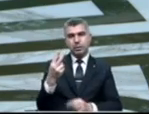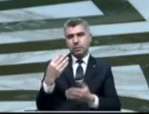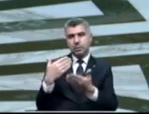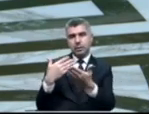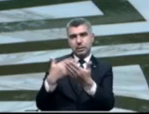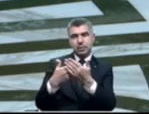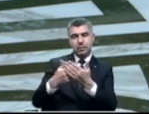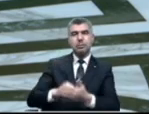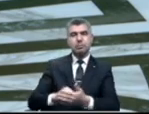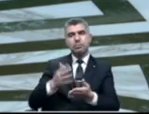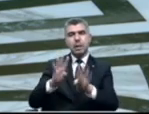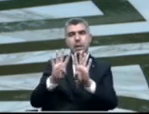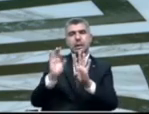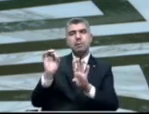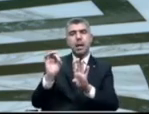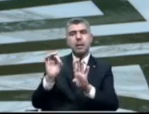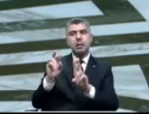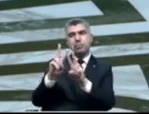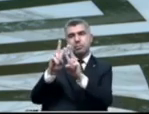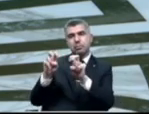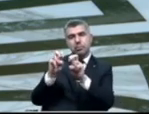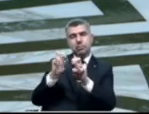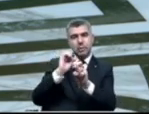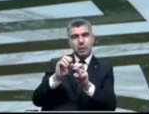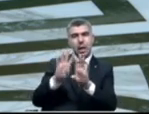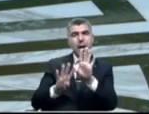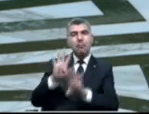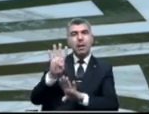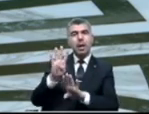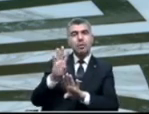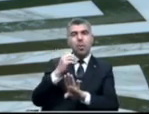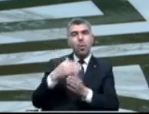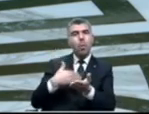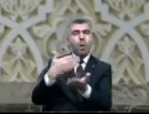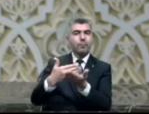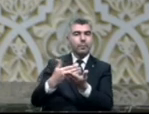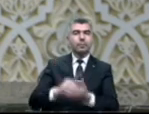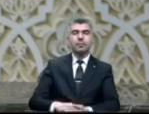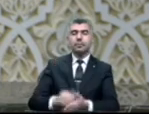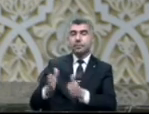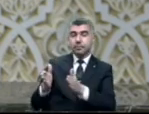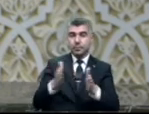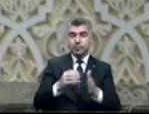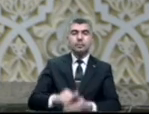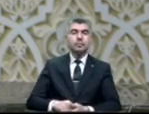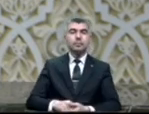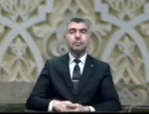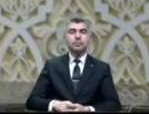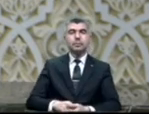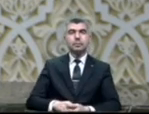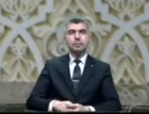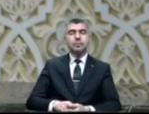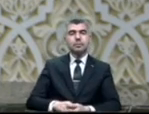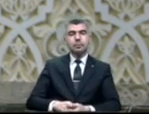كان هناك 80 مهمة تتبع وإصدار 14 إنذار. شكرا السيد الوزير المحترم. تعقيب